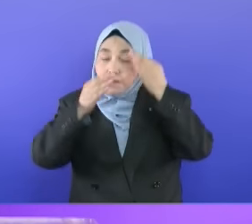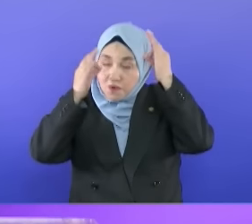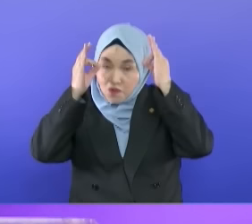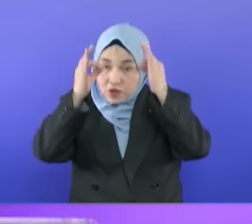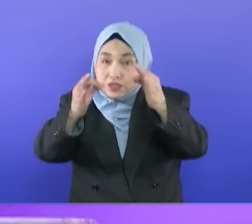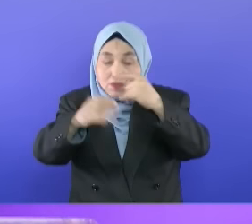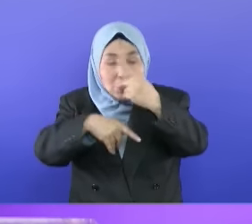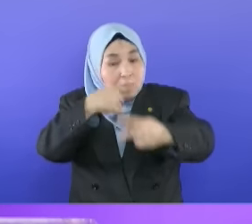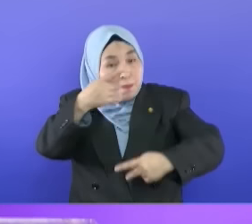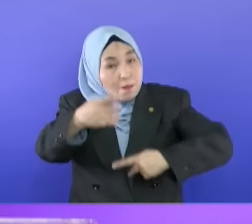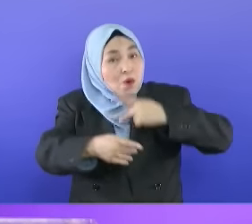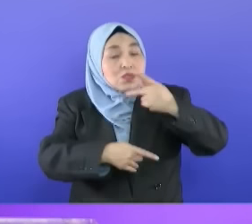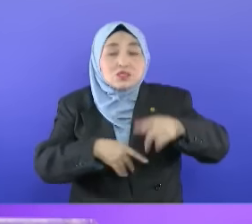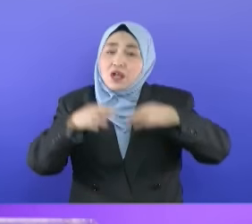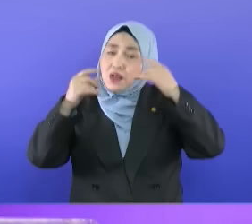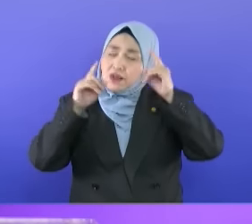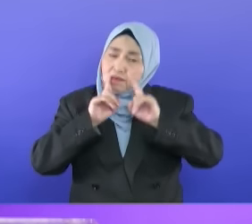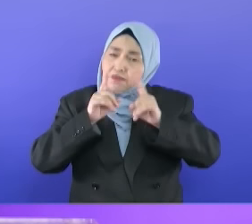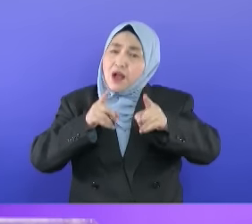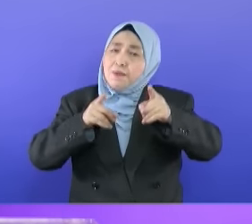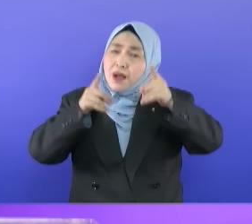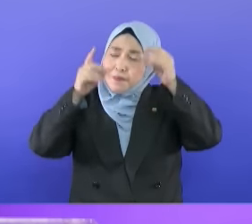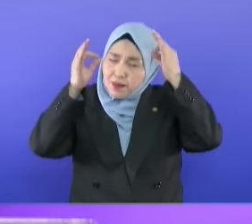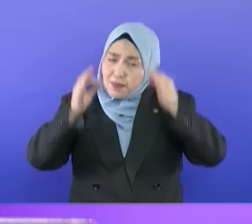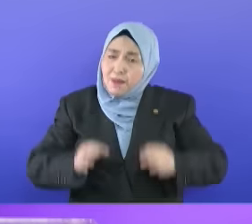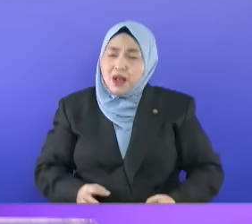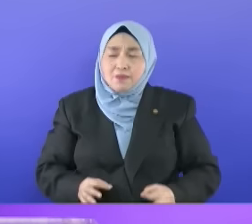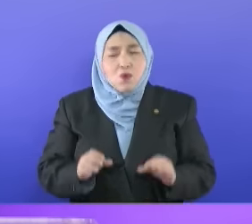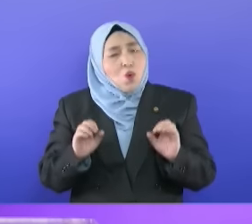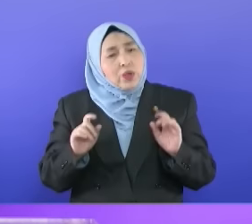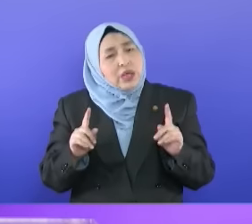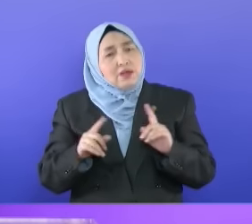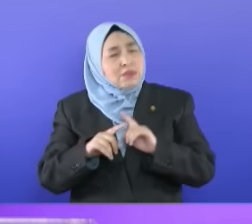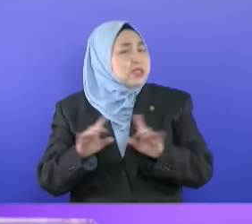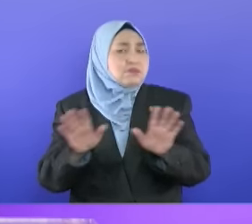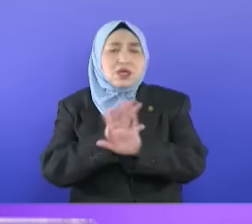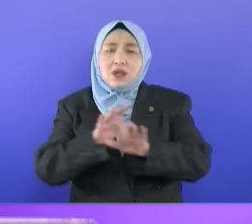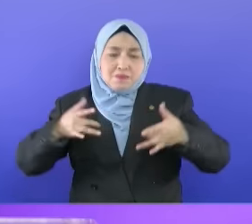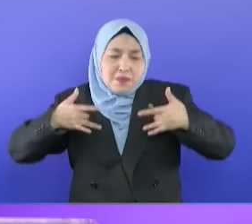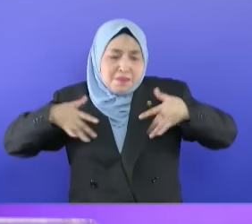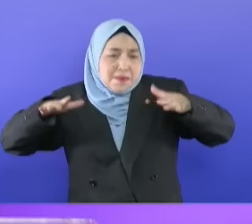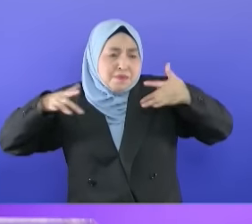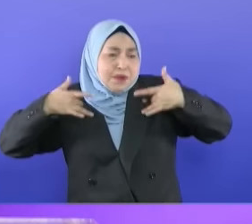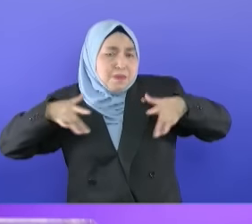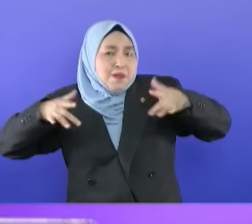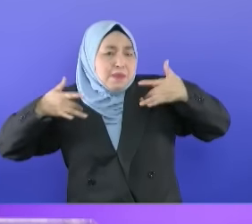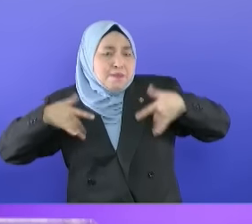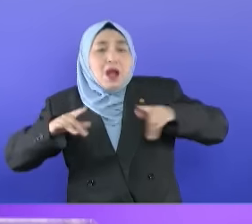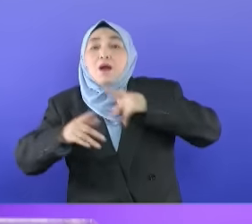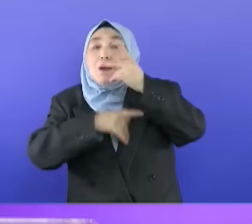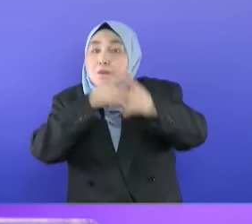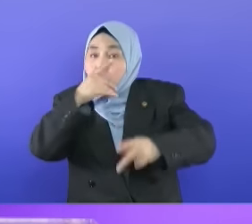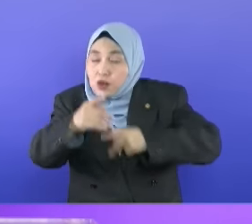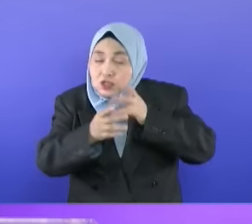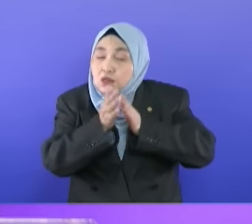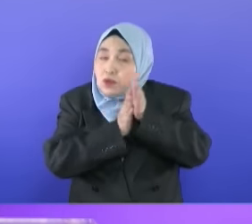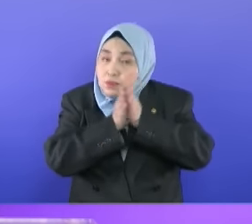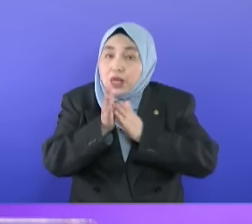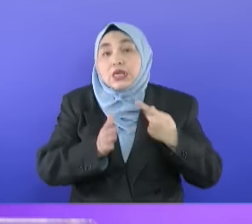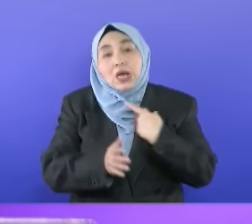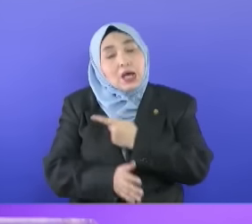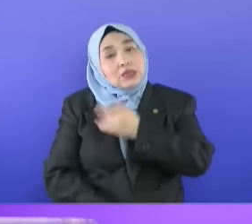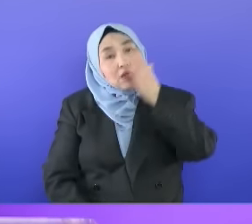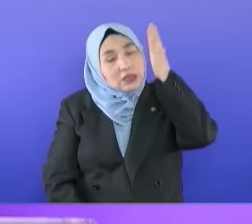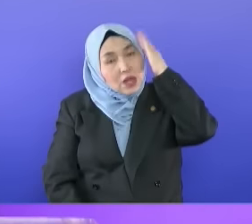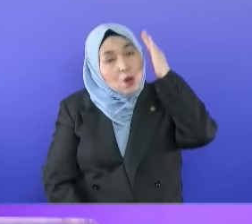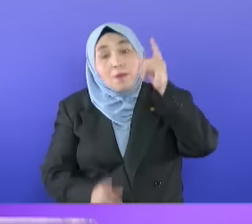ya yang keputusan itu oke tetapi jangan sampai kita menindakkan kepada proses kesungguhan karena kita tahu bahwa